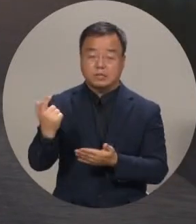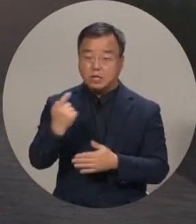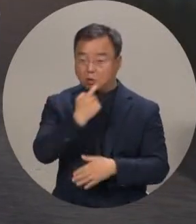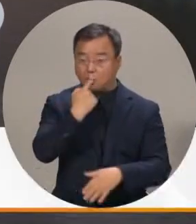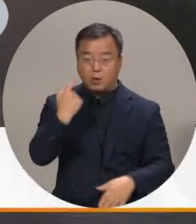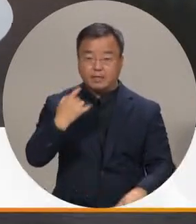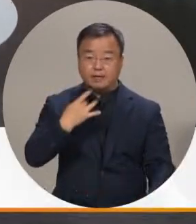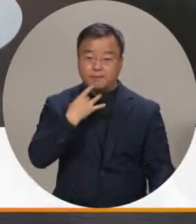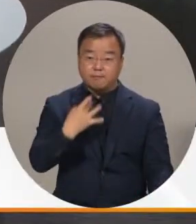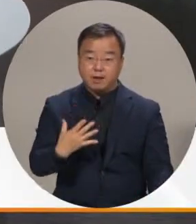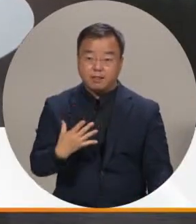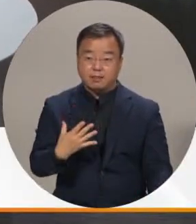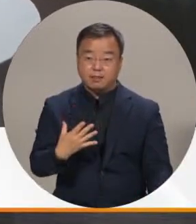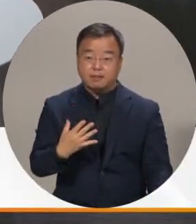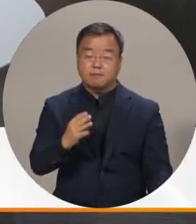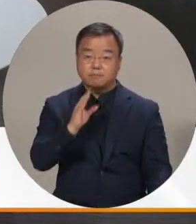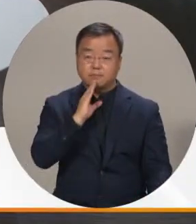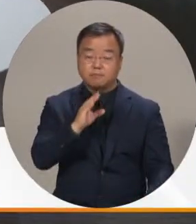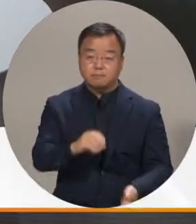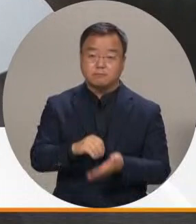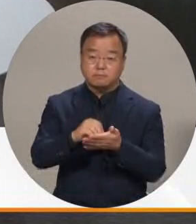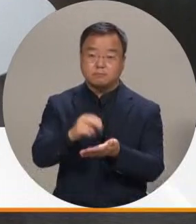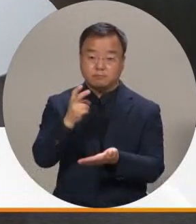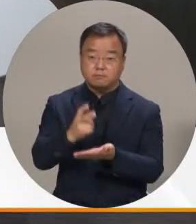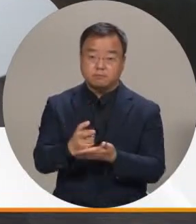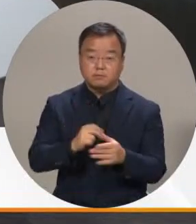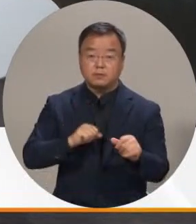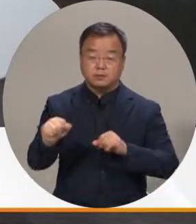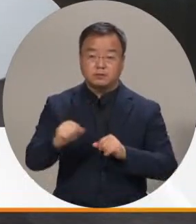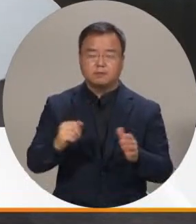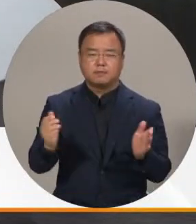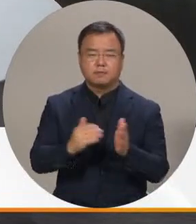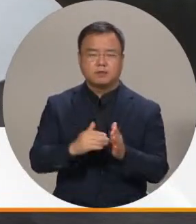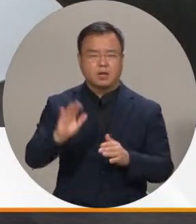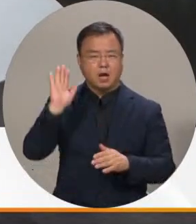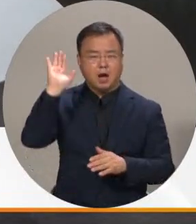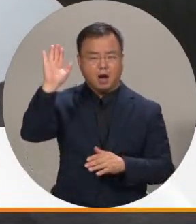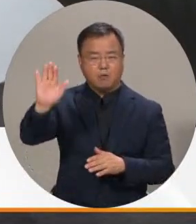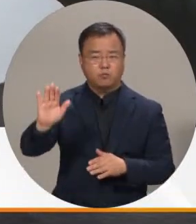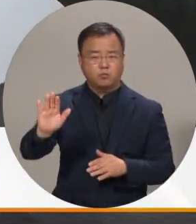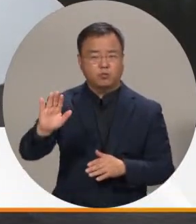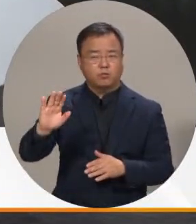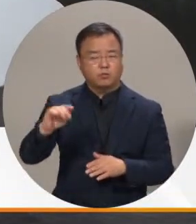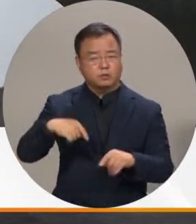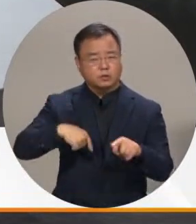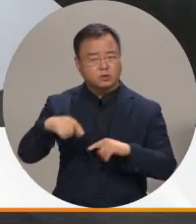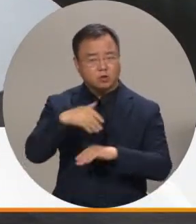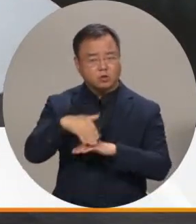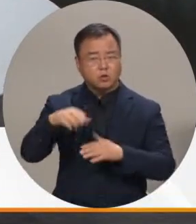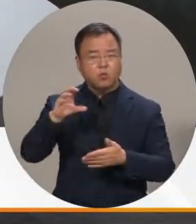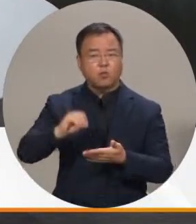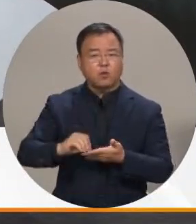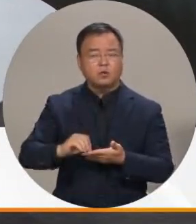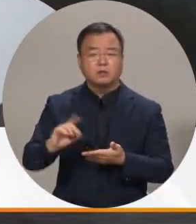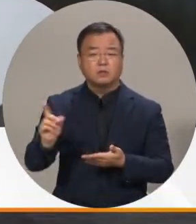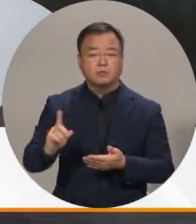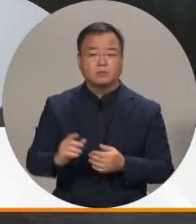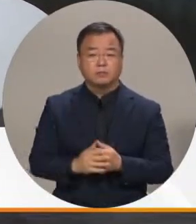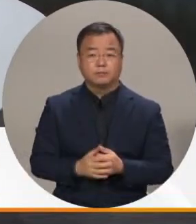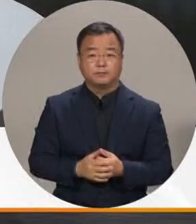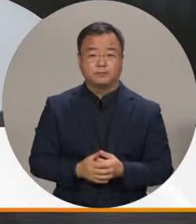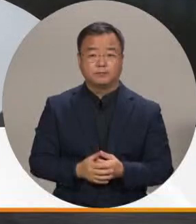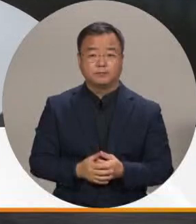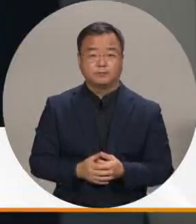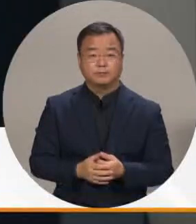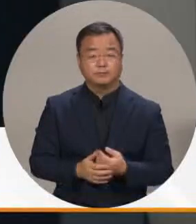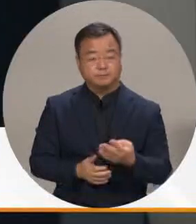확인만 거치는 식으로 일종의 등록제를 시행해 왔습니다 앞으로는 어떤 정책적 과제가 필요하다고 보십니까 예